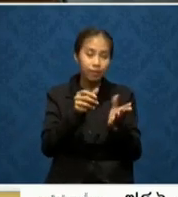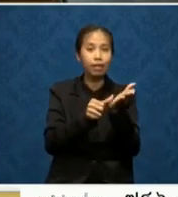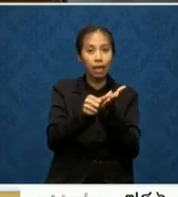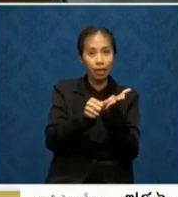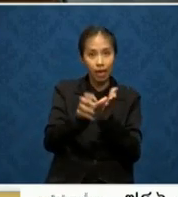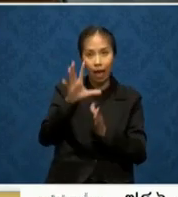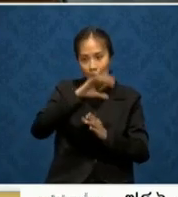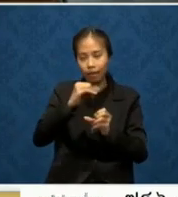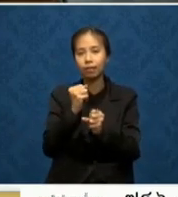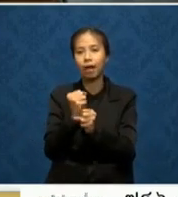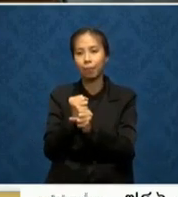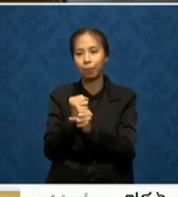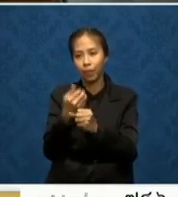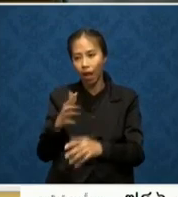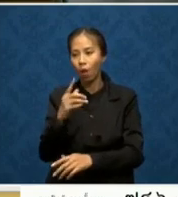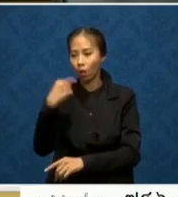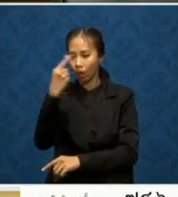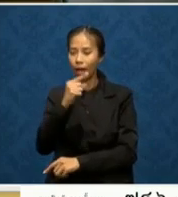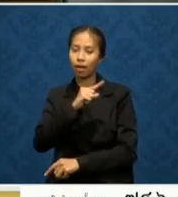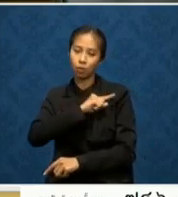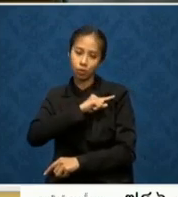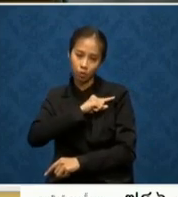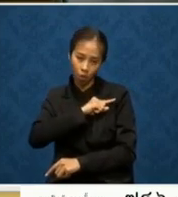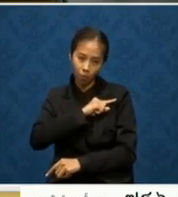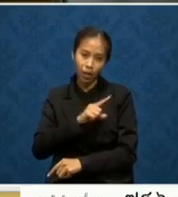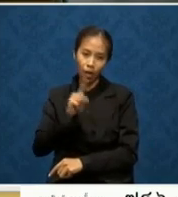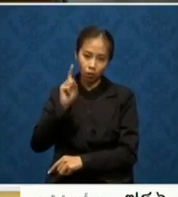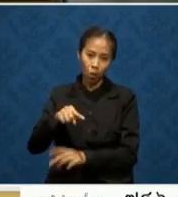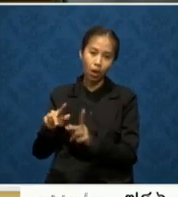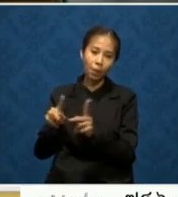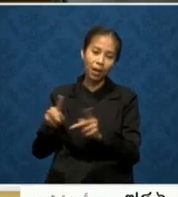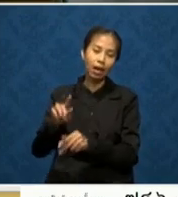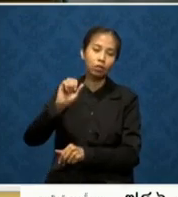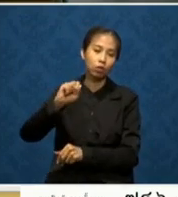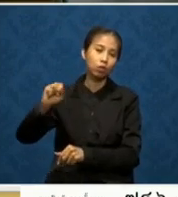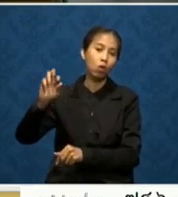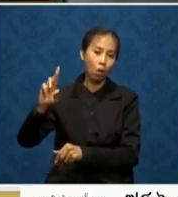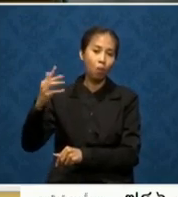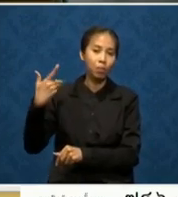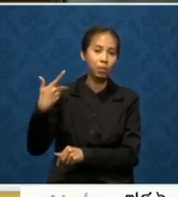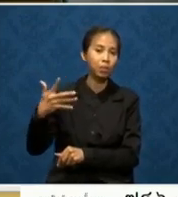หาว่าใครควรจะมาแก้ควรจะมีส.ส.ร.หรือไม่ขอบพระคุณครับ